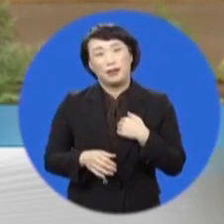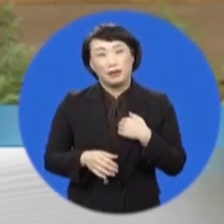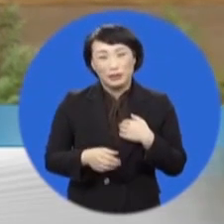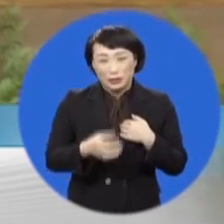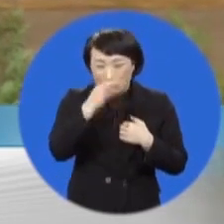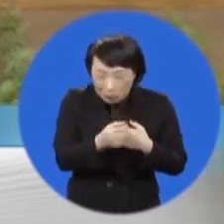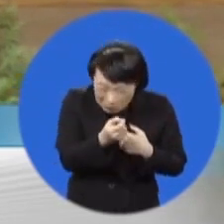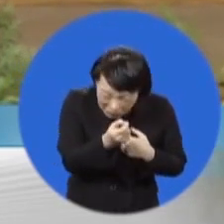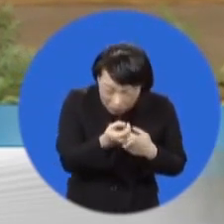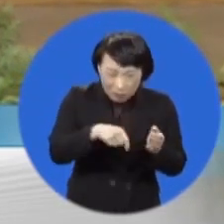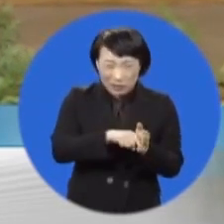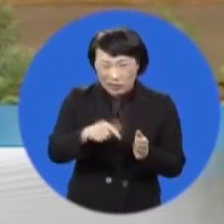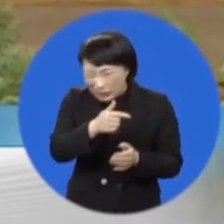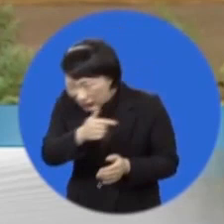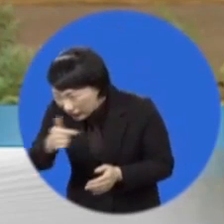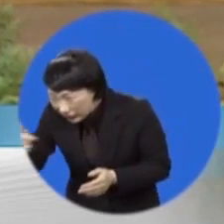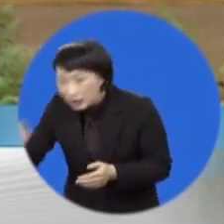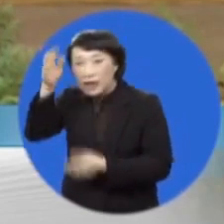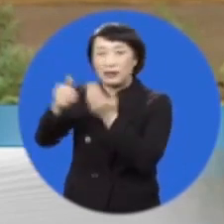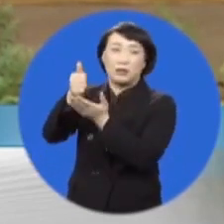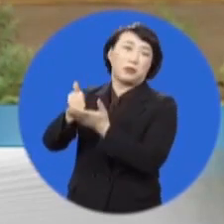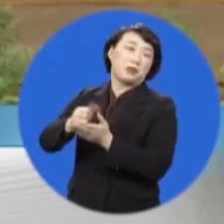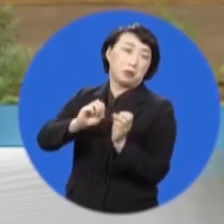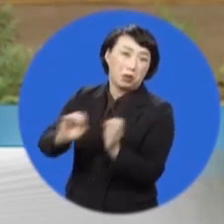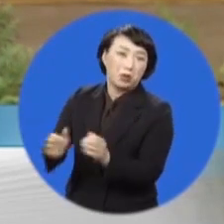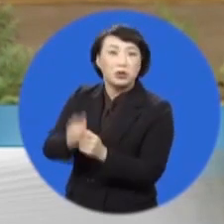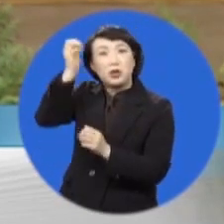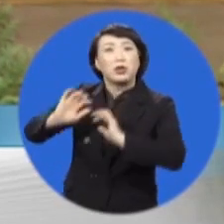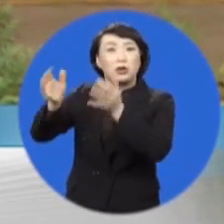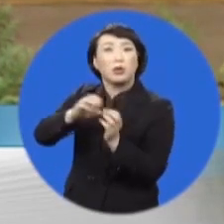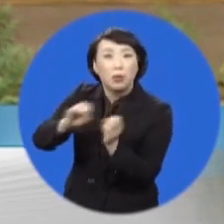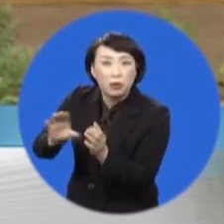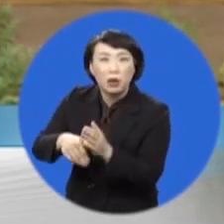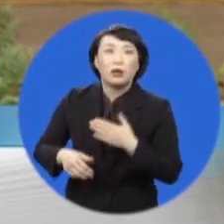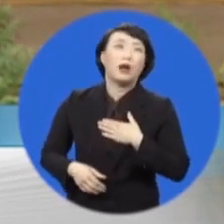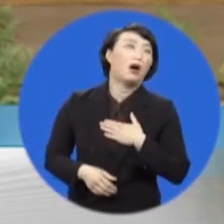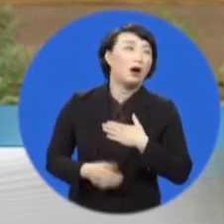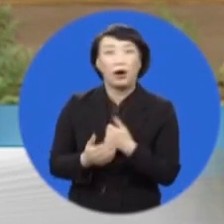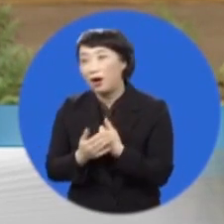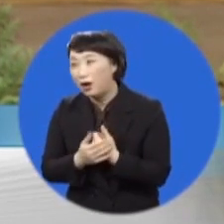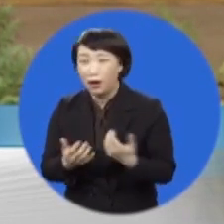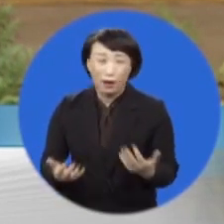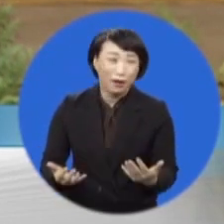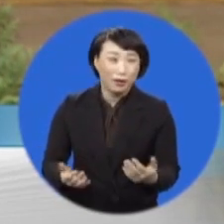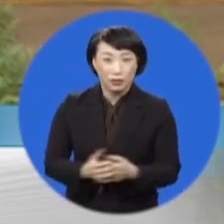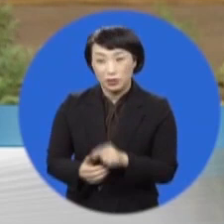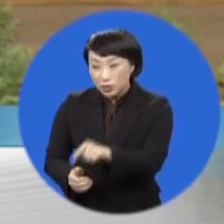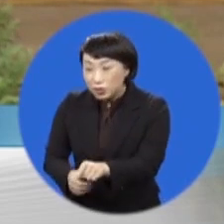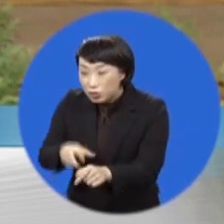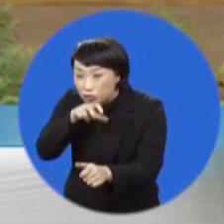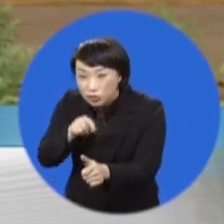유익을 위에도 하나님 물 이 주부로 양적 세계를 놓칠 때 누가 나를 도와주면 튀는 좋아